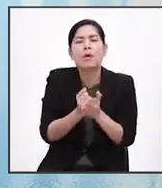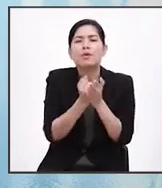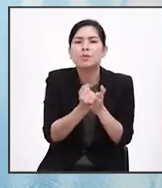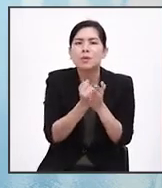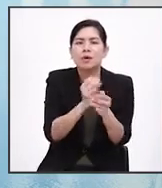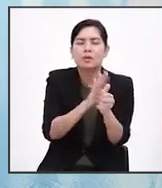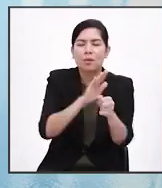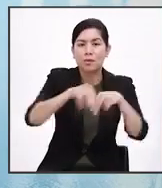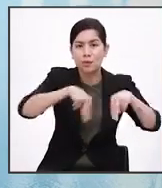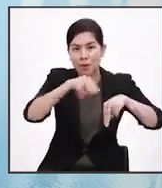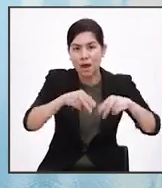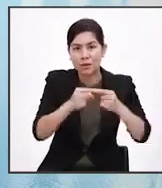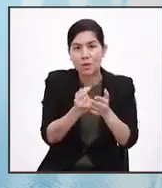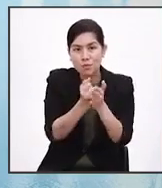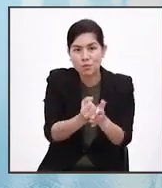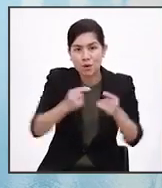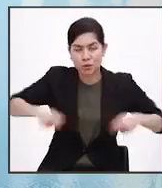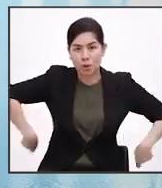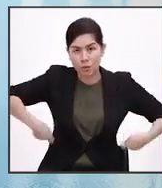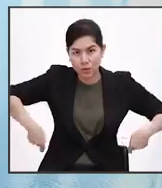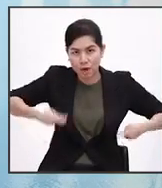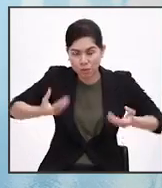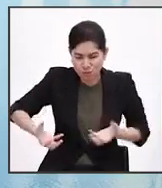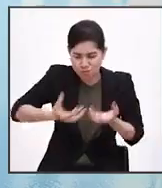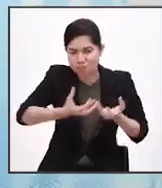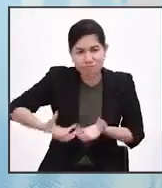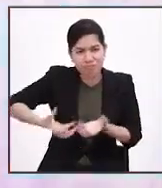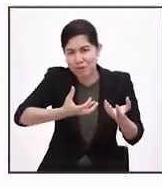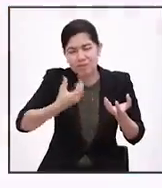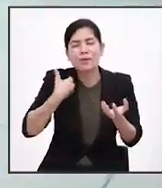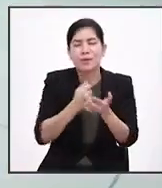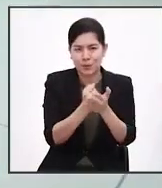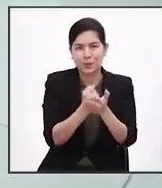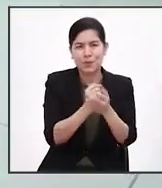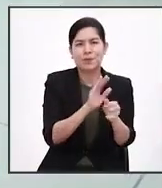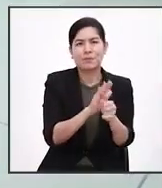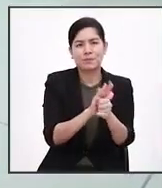ในการที่จะแบบช่วยกันยกวีลแชร์ไปหรือว่าแบบช่วยกันพยุงอะไรอย่างเงี้ยค่ะ